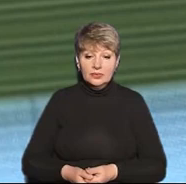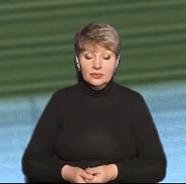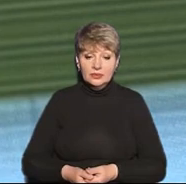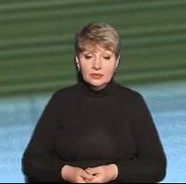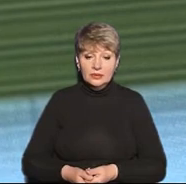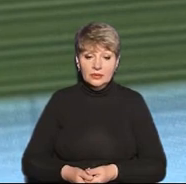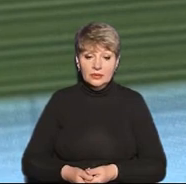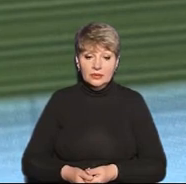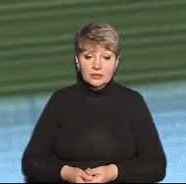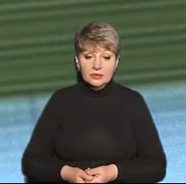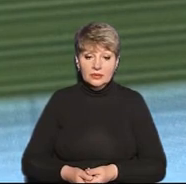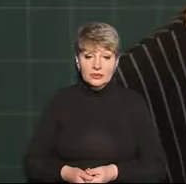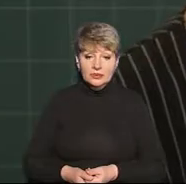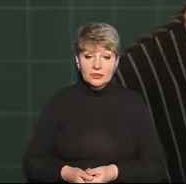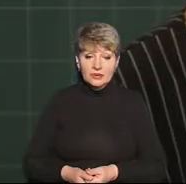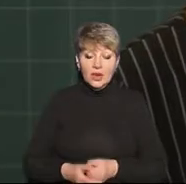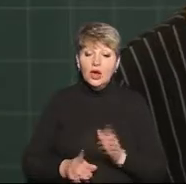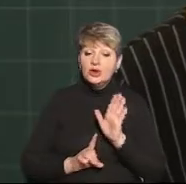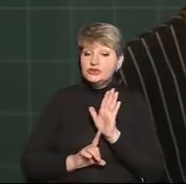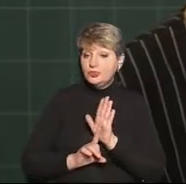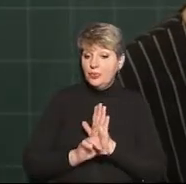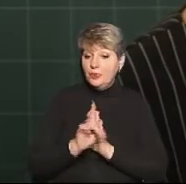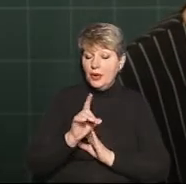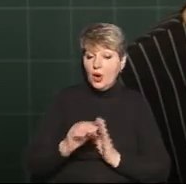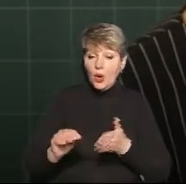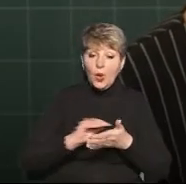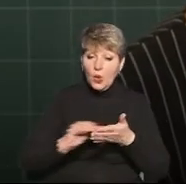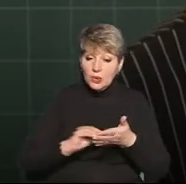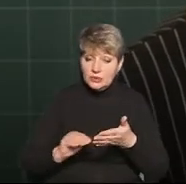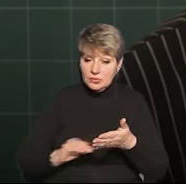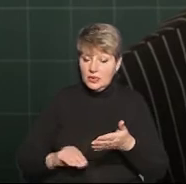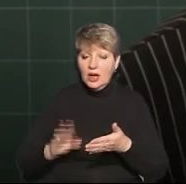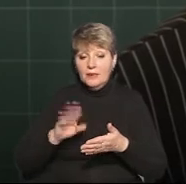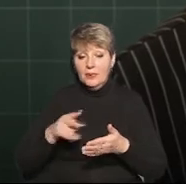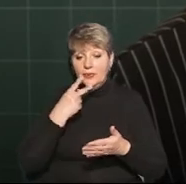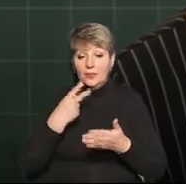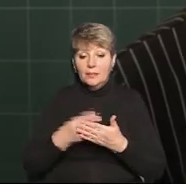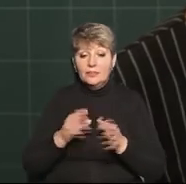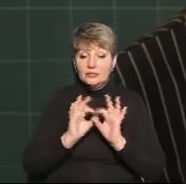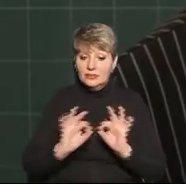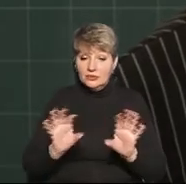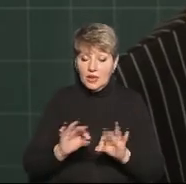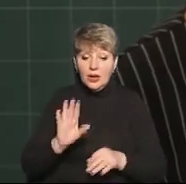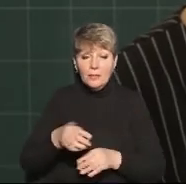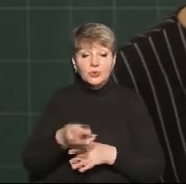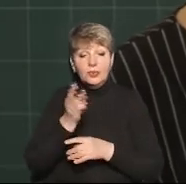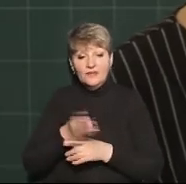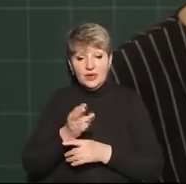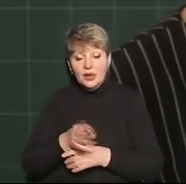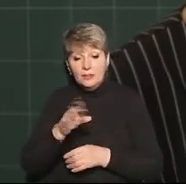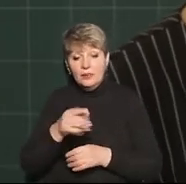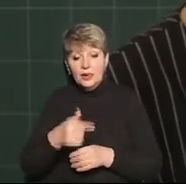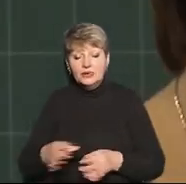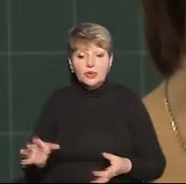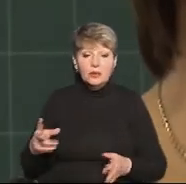сума, наприклад, цін. Спочатку конспект, потім презентація, потім запис відео, тоді